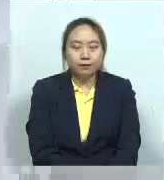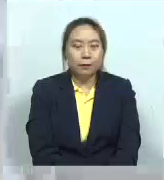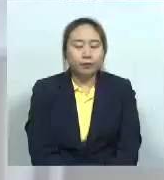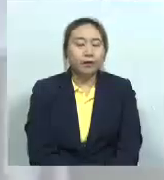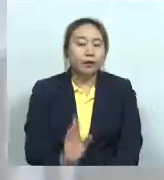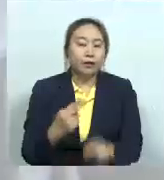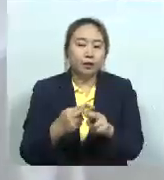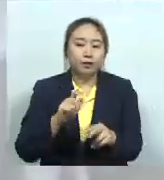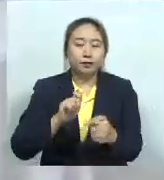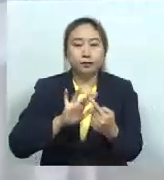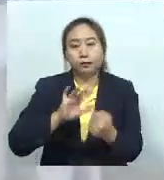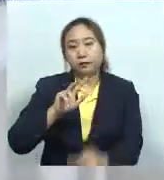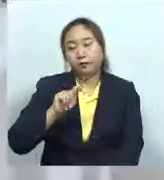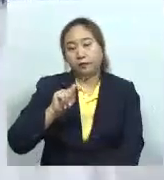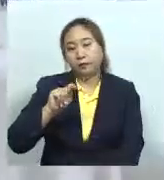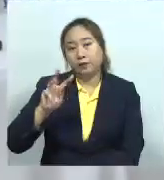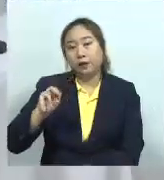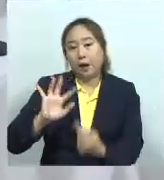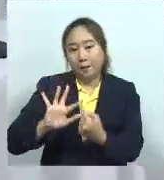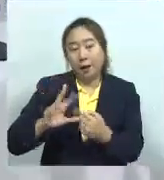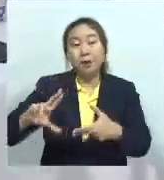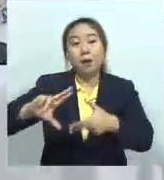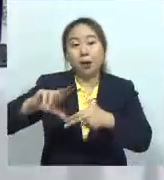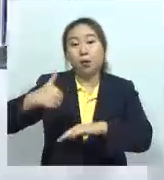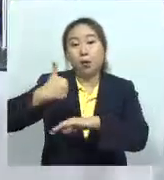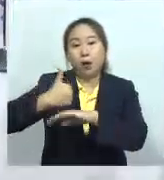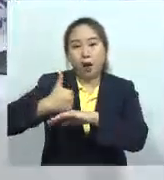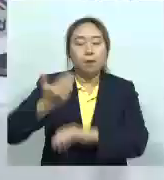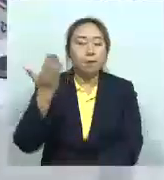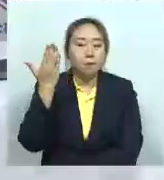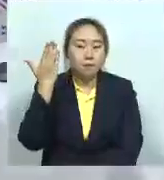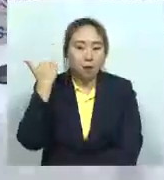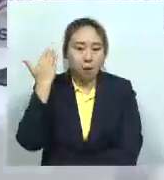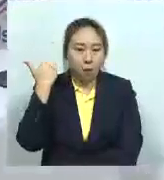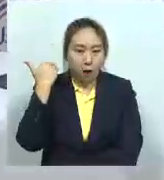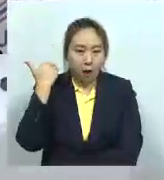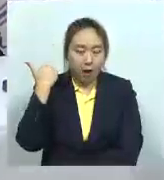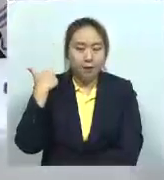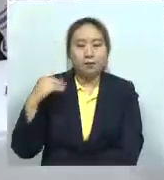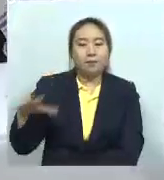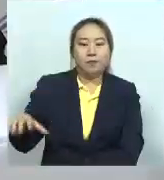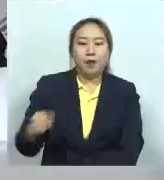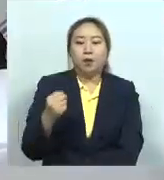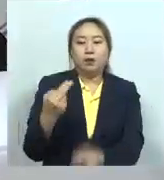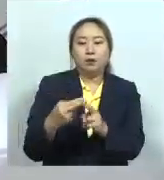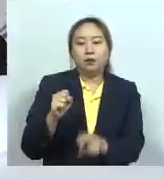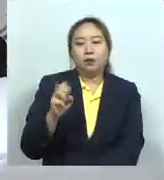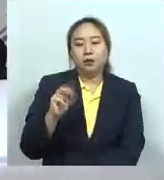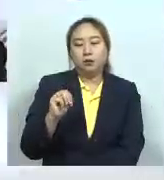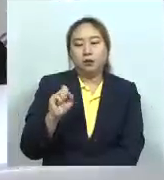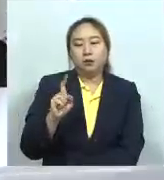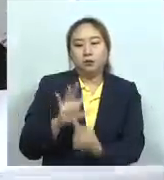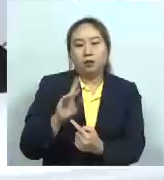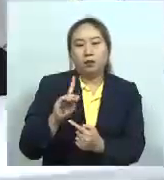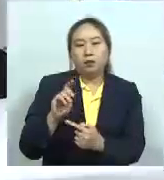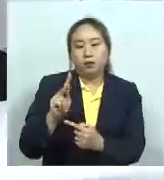ด้านนายอุตมะสาวนายนหัวหน้าพรรคพลังประชารัฐเมื่อวานนี้ก็ควงคุณสมศักดิ์เทพสุทินนะคะมาร่วมแถล